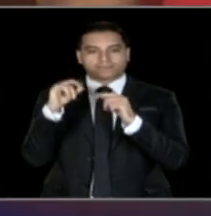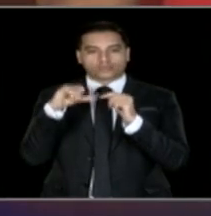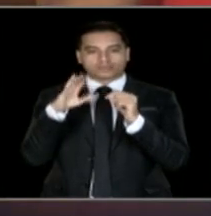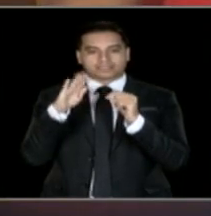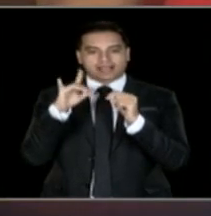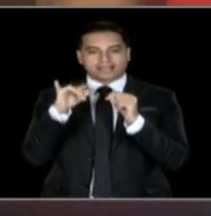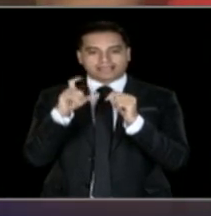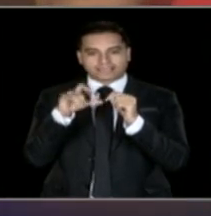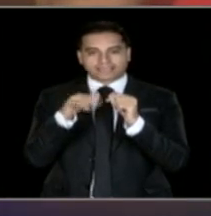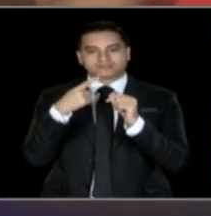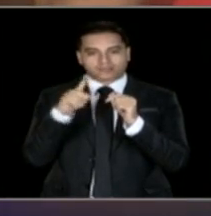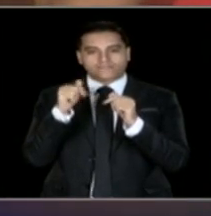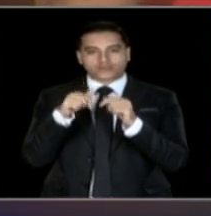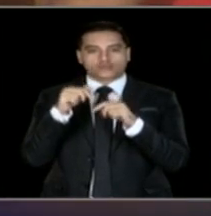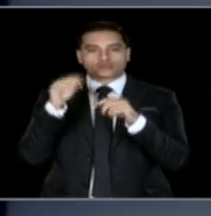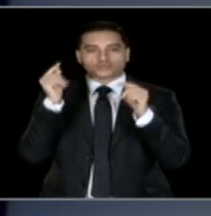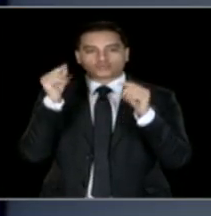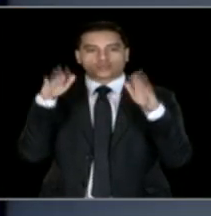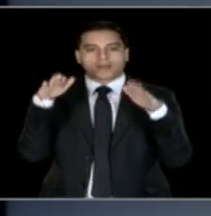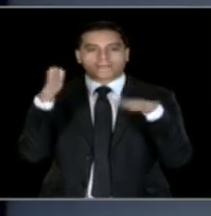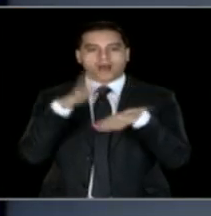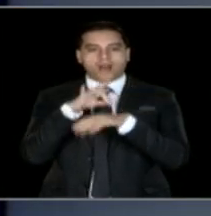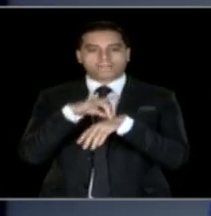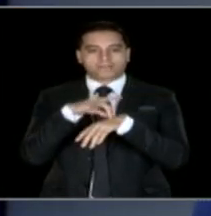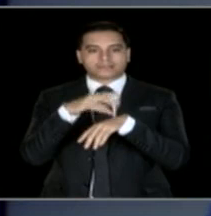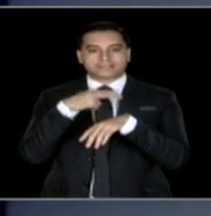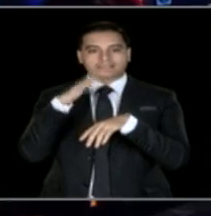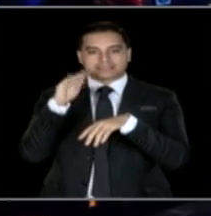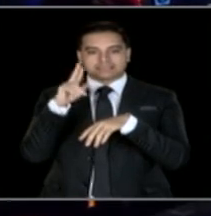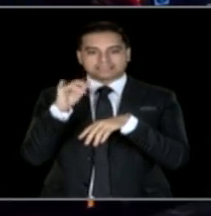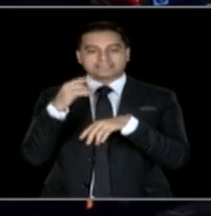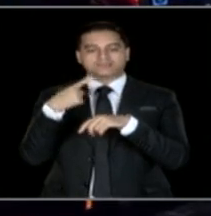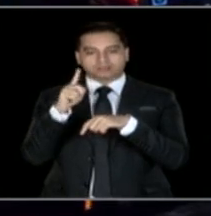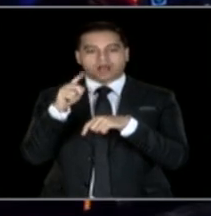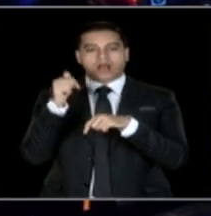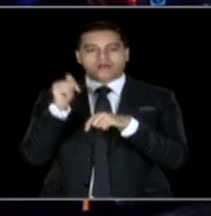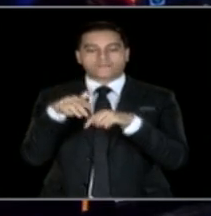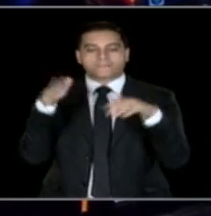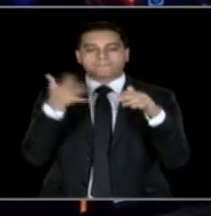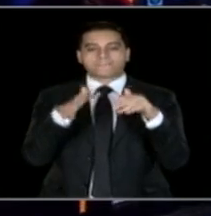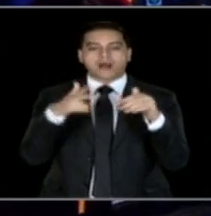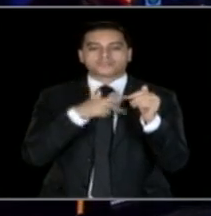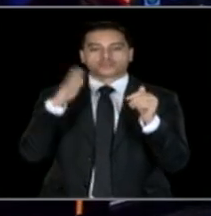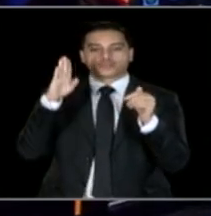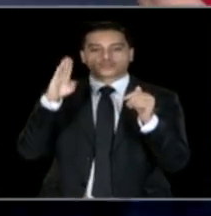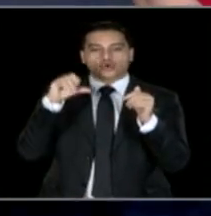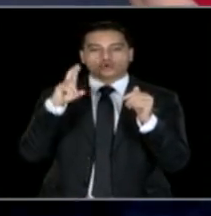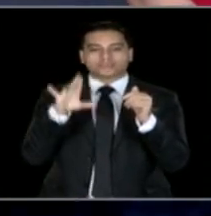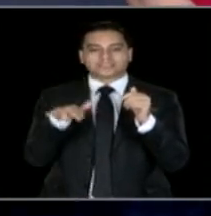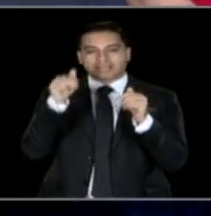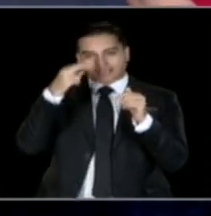صح. ما هو اسم الذبابة الناقلة لمرض النوم إلى الإنسان؟ تيتسي. صح. بحر سكوتيا هو جزء من أحد المحيطات، فما